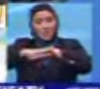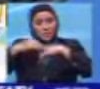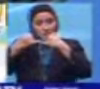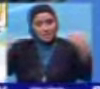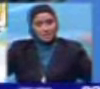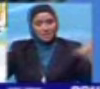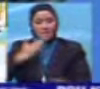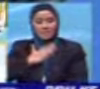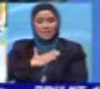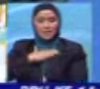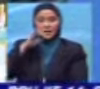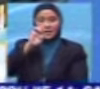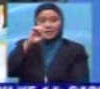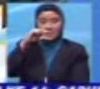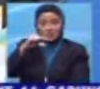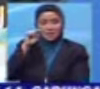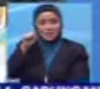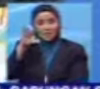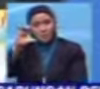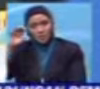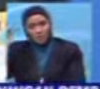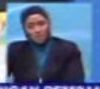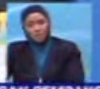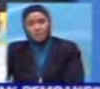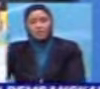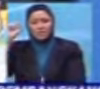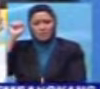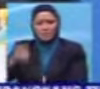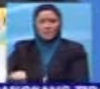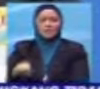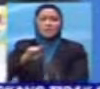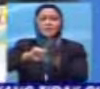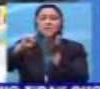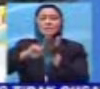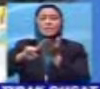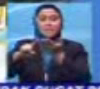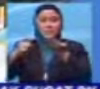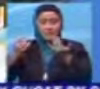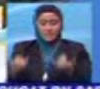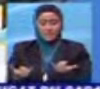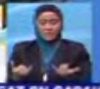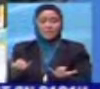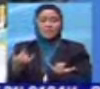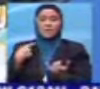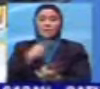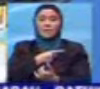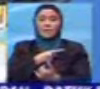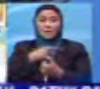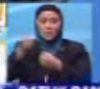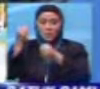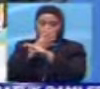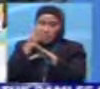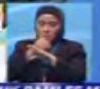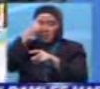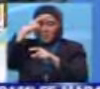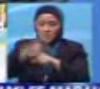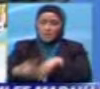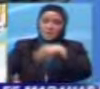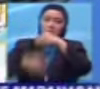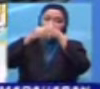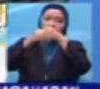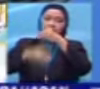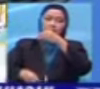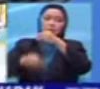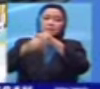myag.com, dia boleh cek melalui relax.com. Okay? Dan kita pun sekarang dalam berusaha untuk menambah lagi kita punya